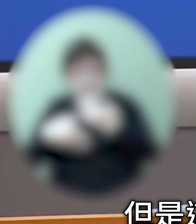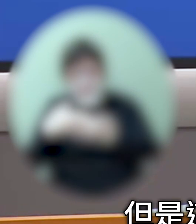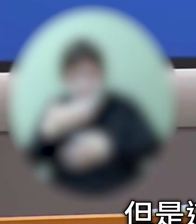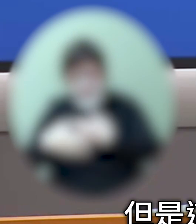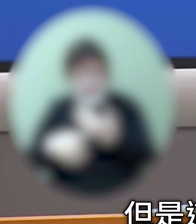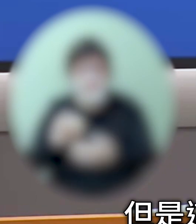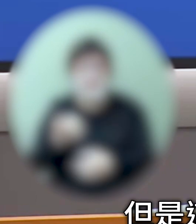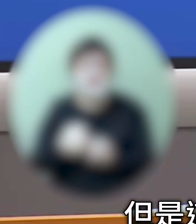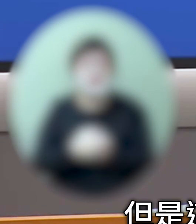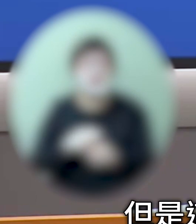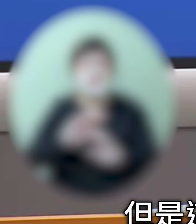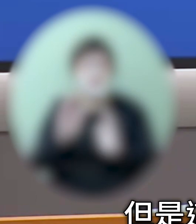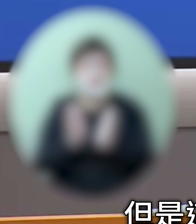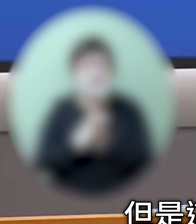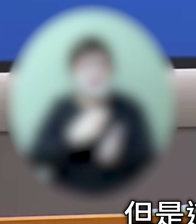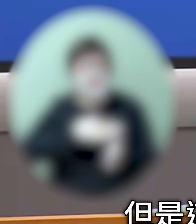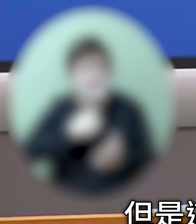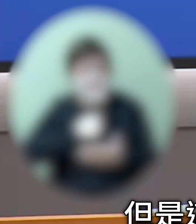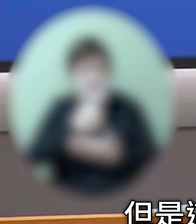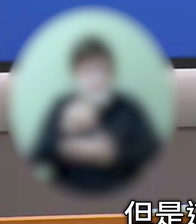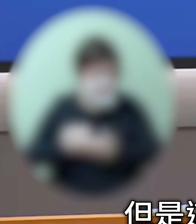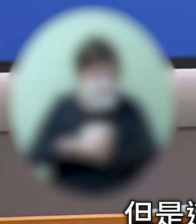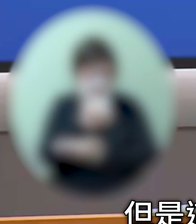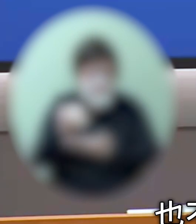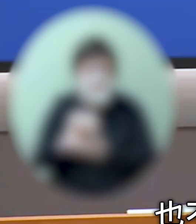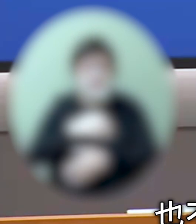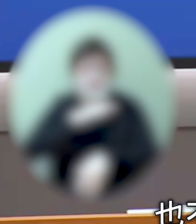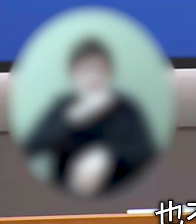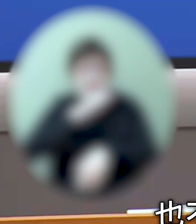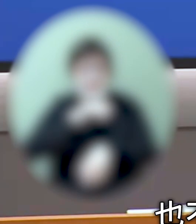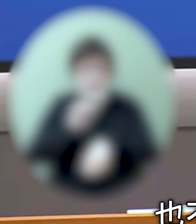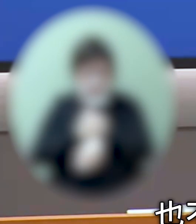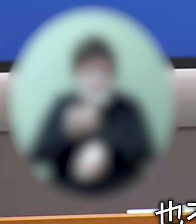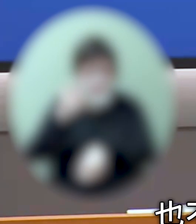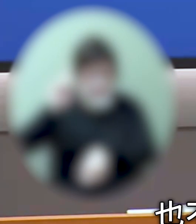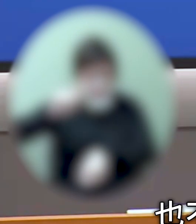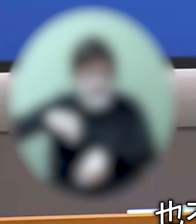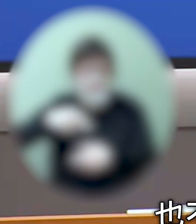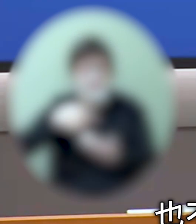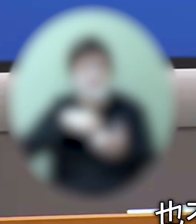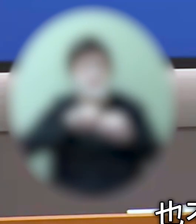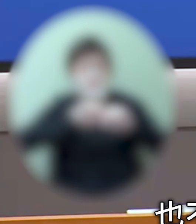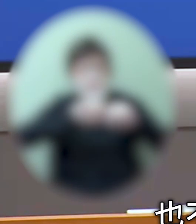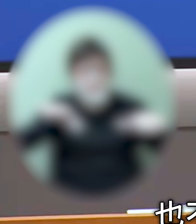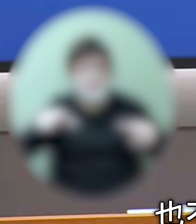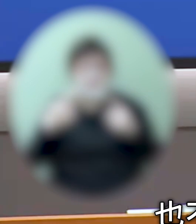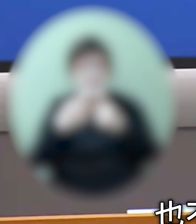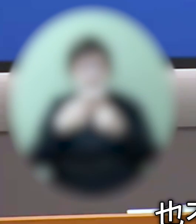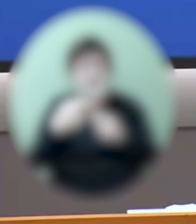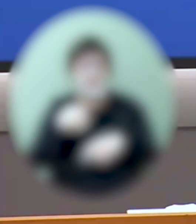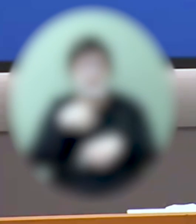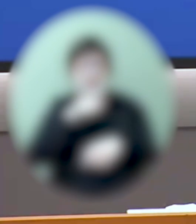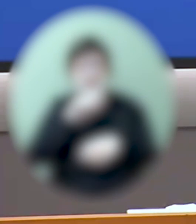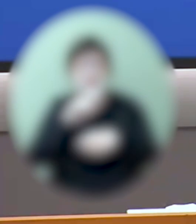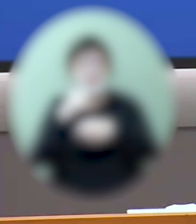工作了。但是這個時機是需要綜合考慮和評估，亦都不是我個人從一個政策上的